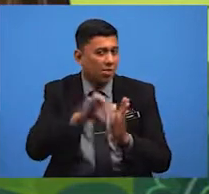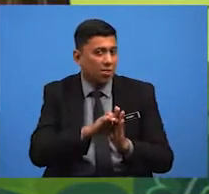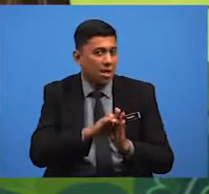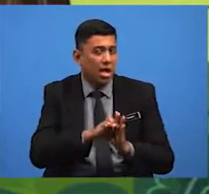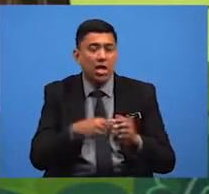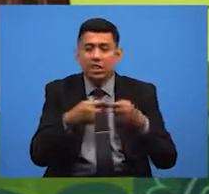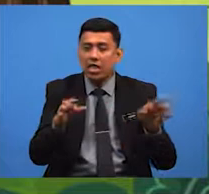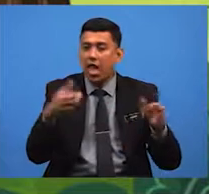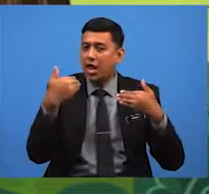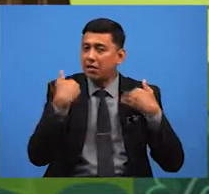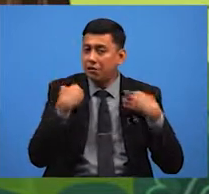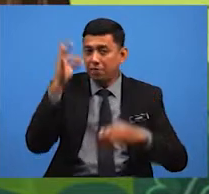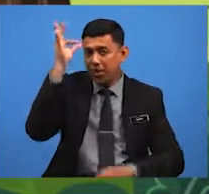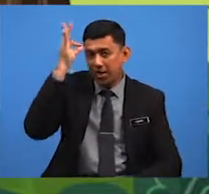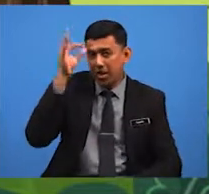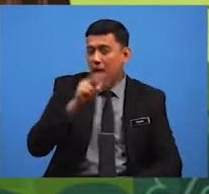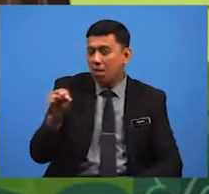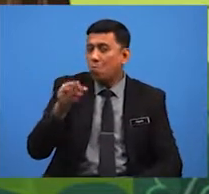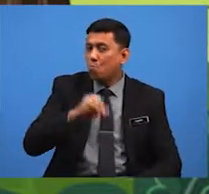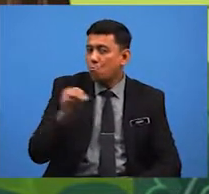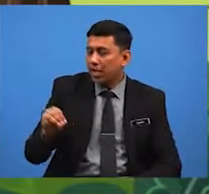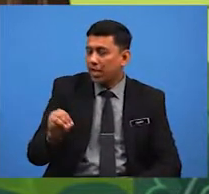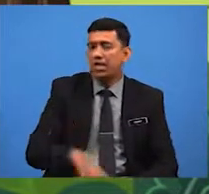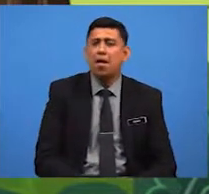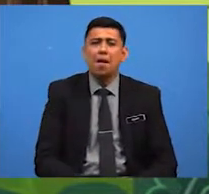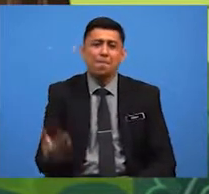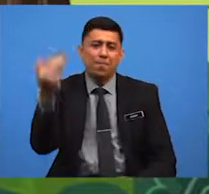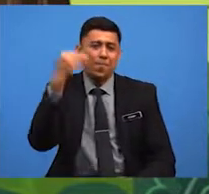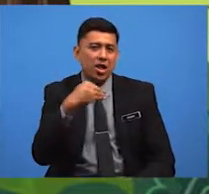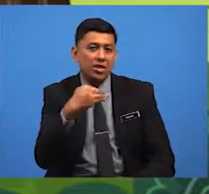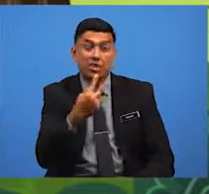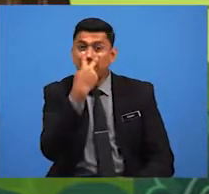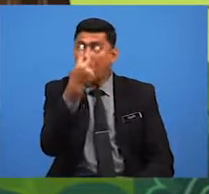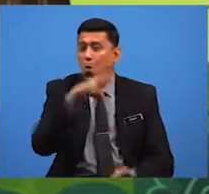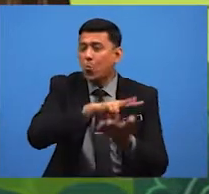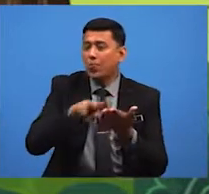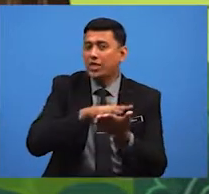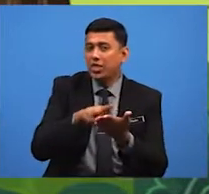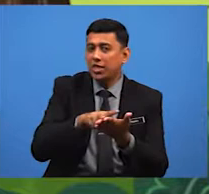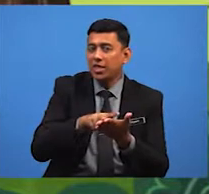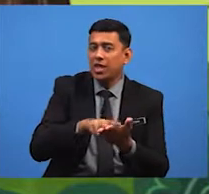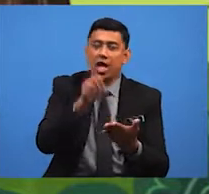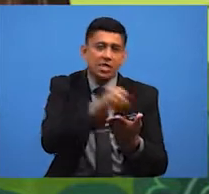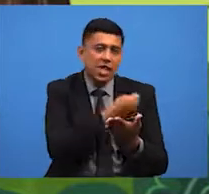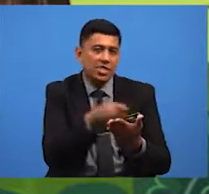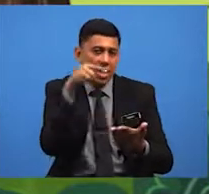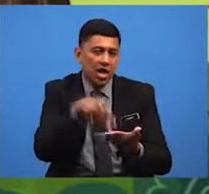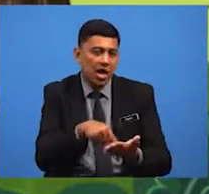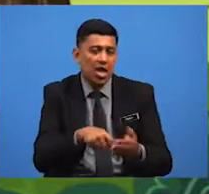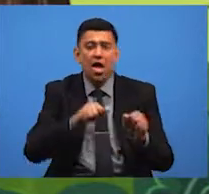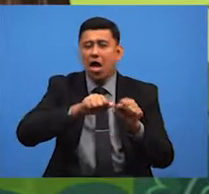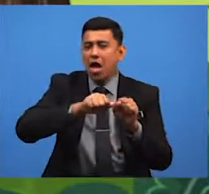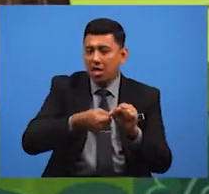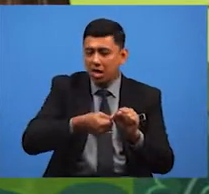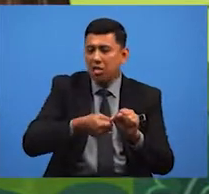ada dalam fikiran murid-murid sekalian, mari kita tonton video deklamasi sajak ini agar